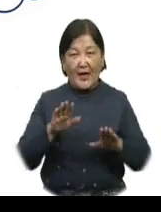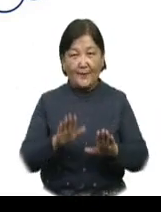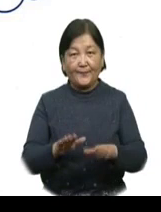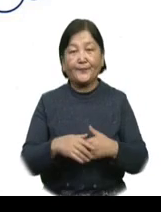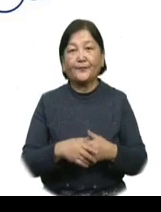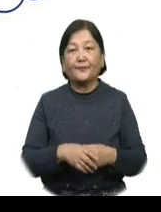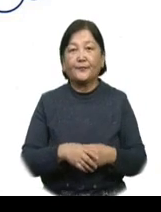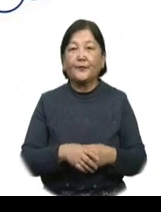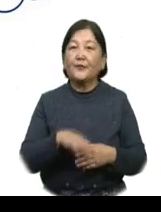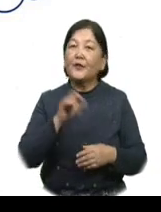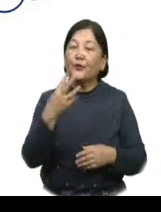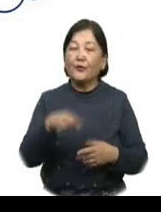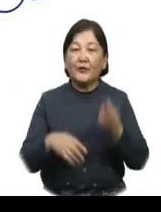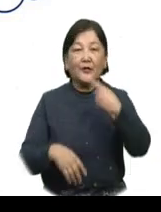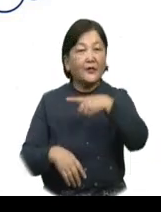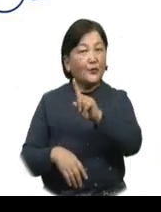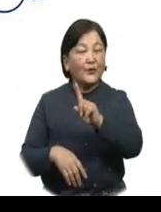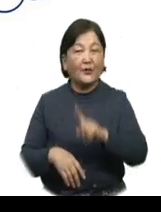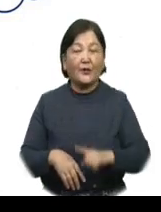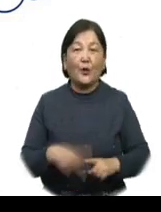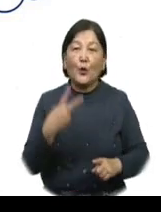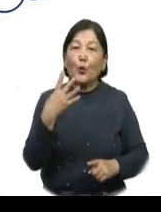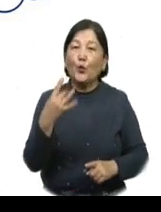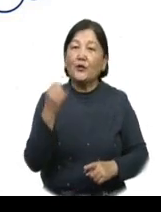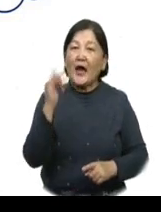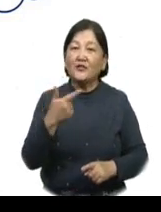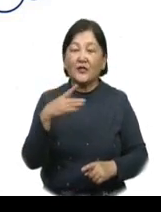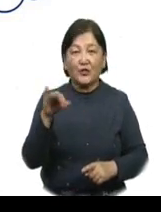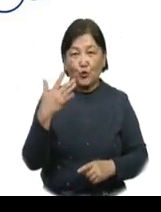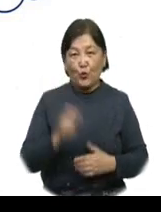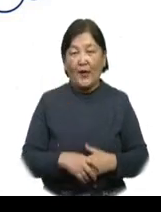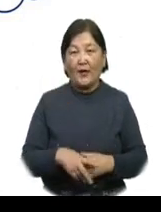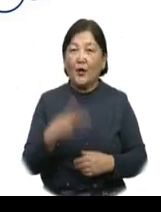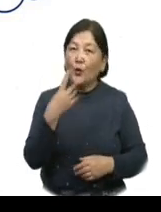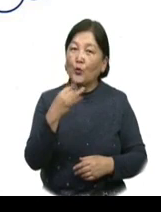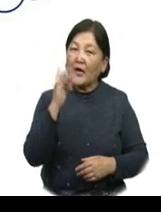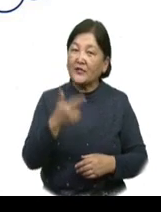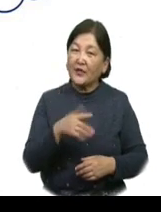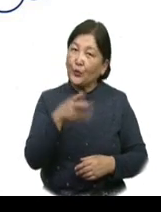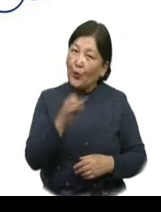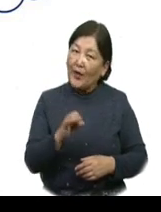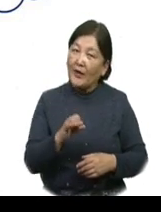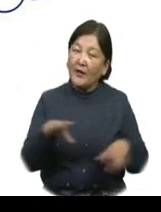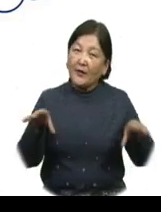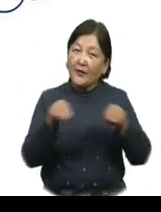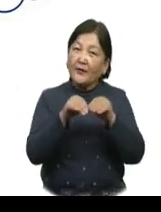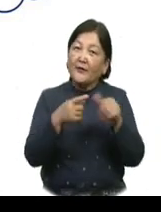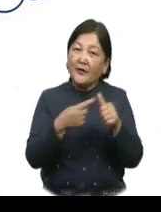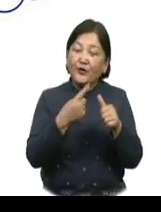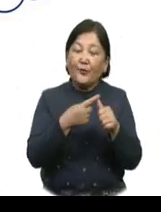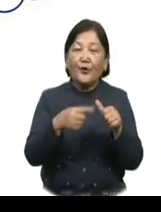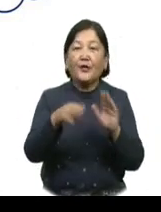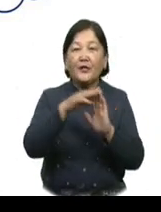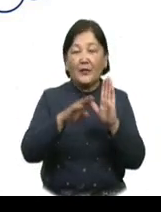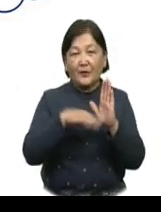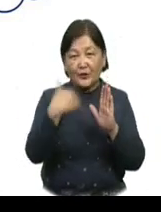За тэхийн тулд хамгийн нэгдүгээрт нь бид нар үр ашиг гэж яг юу юм бэ? Үр ашигын талаарх нэр томьёог бас тайлбарлаж өгөх